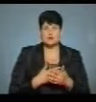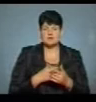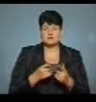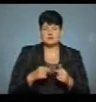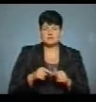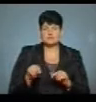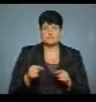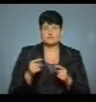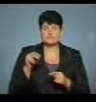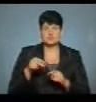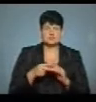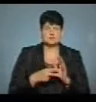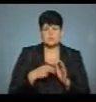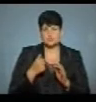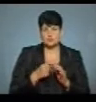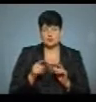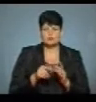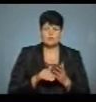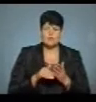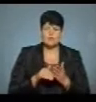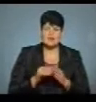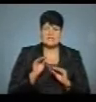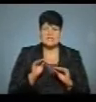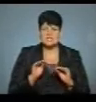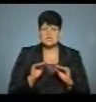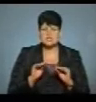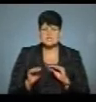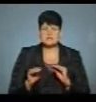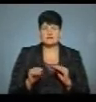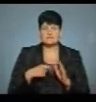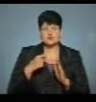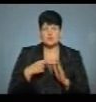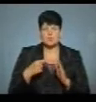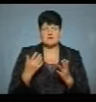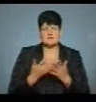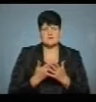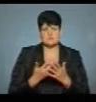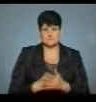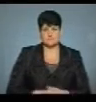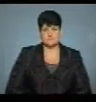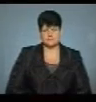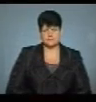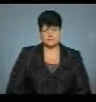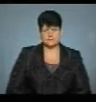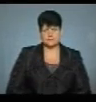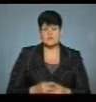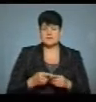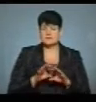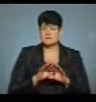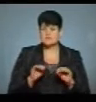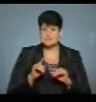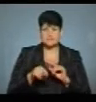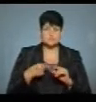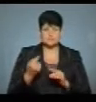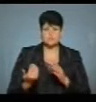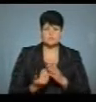в 2017 році, щоб допомагати режисерам у зйомках фільмів, повідомив Володимир Ханас. І на цьому у мене все. Наступний